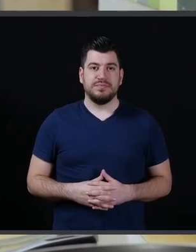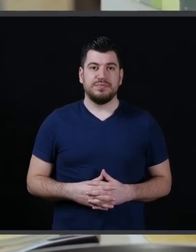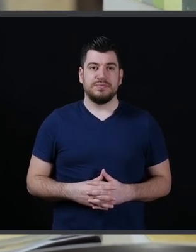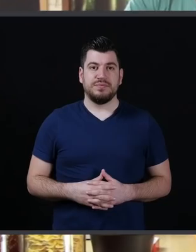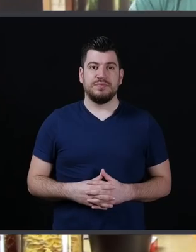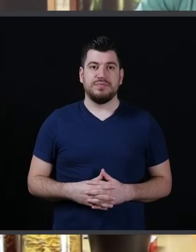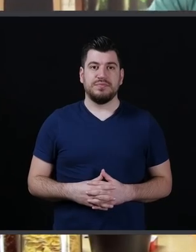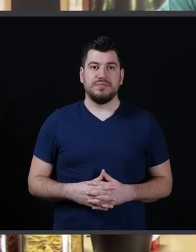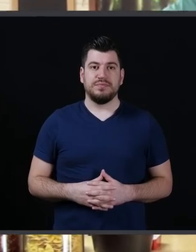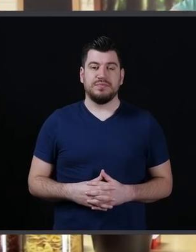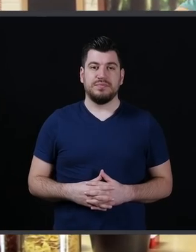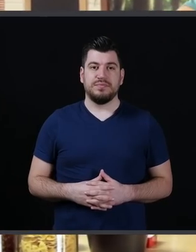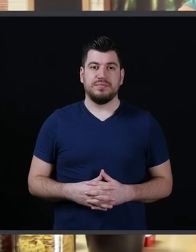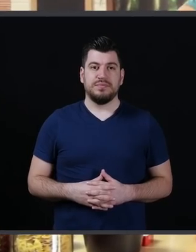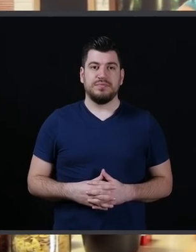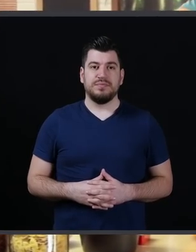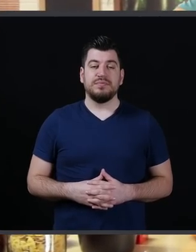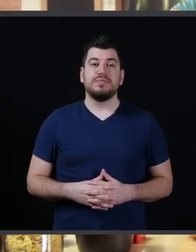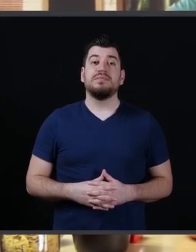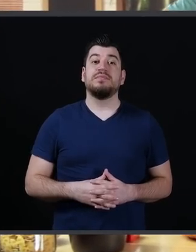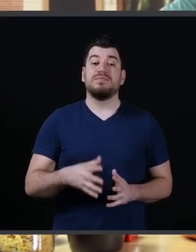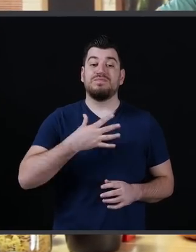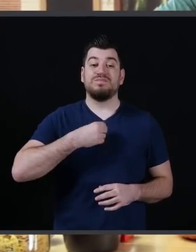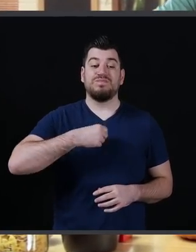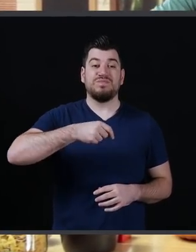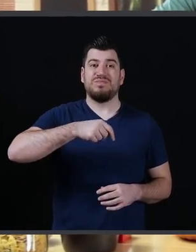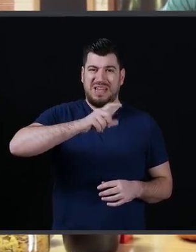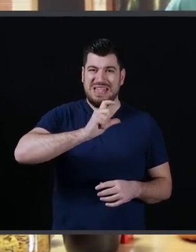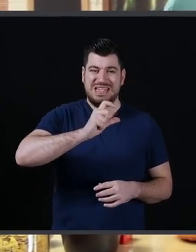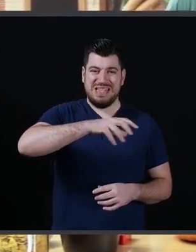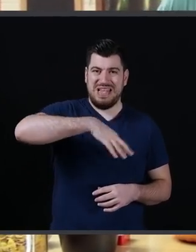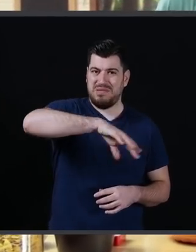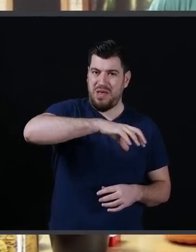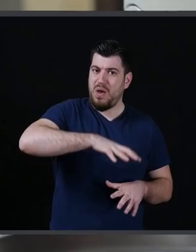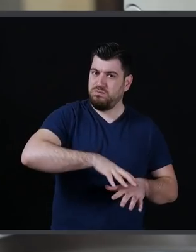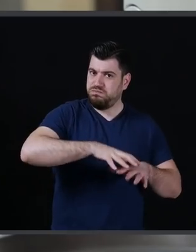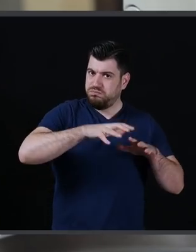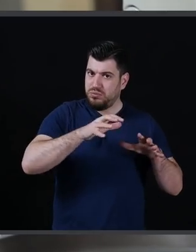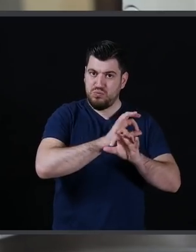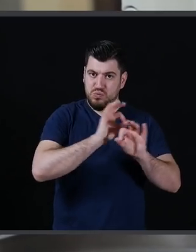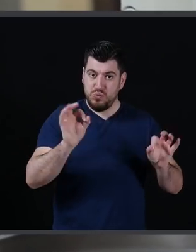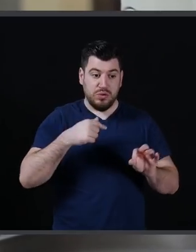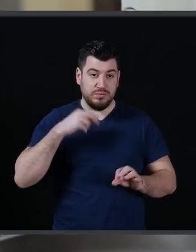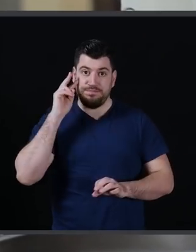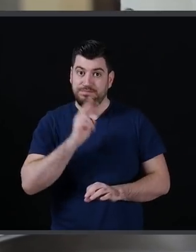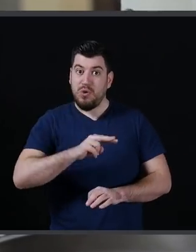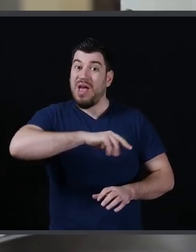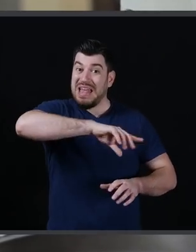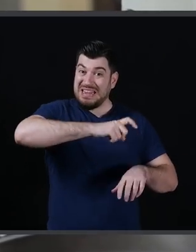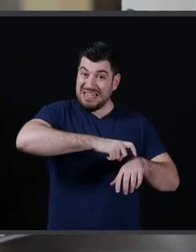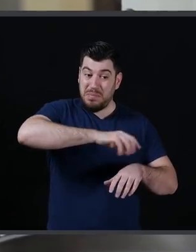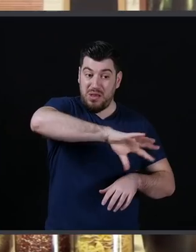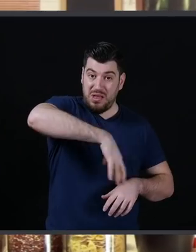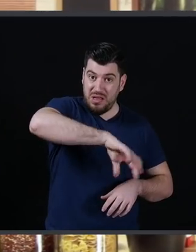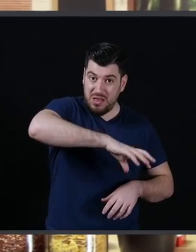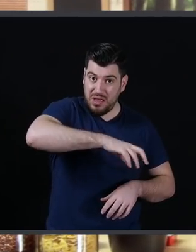Λοιπόν, τα ασπράδια έχουν αρχίσει να αφρατεύουν Και αυτό που θα κάνουμε είναι το εξής Καθώς δουλεύει το μίξερ Θα αρχίσουμε να προσθέτουμε σιγά σιγά τη